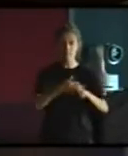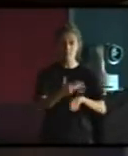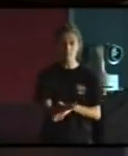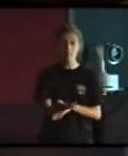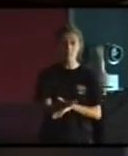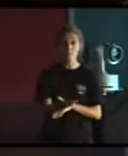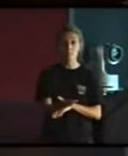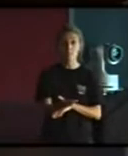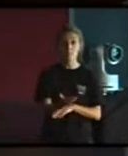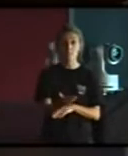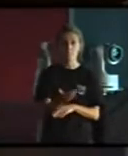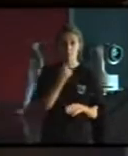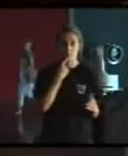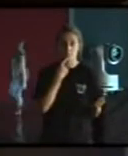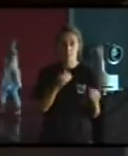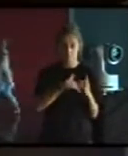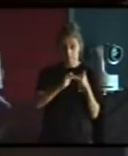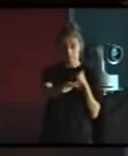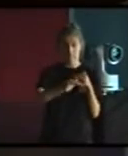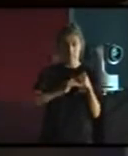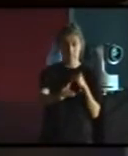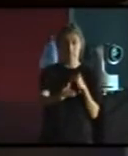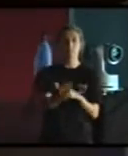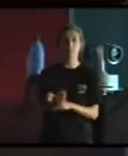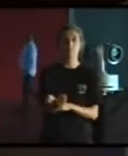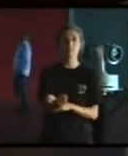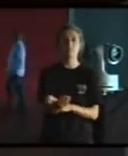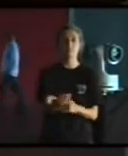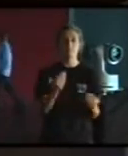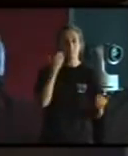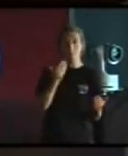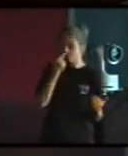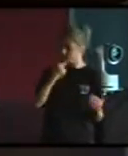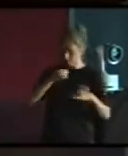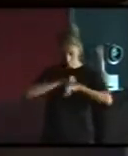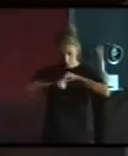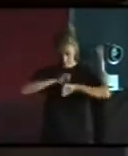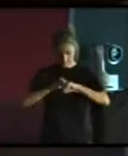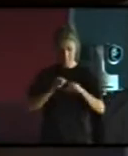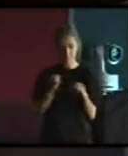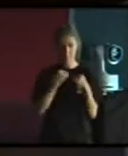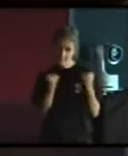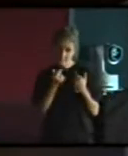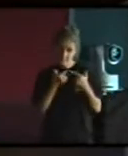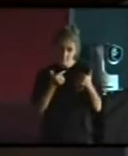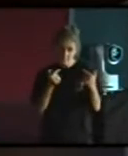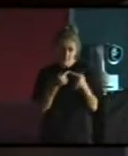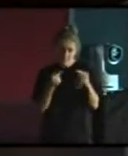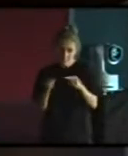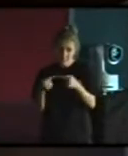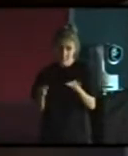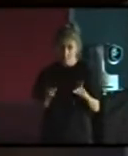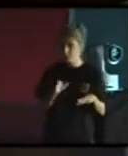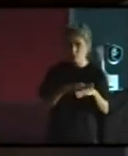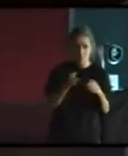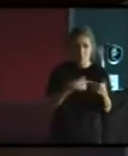elle est l'élément central constituant de cette salle des fêtes. À partir du moment où vous lui demandez de faire autre chose, la conclusion découle automatiquement, la salle des